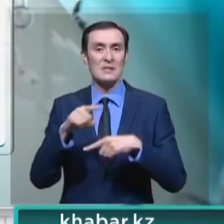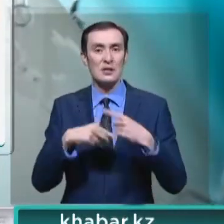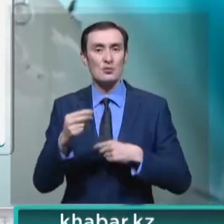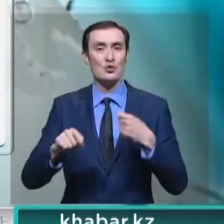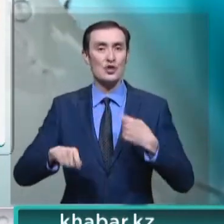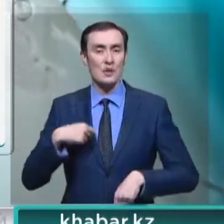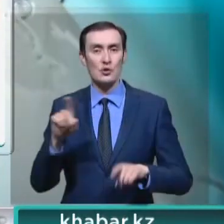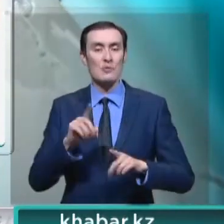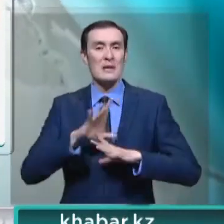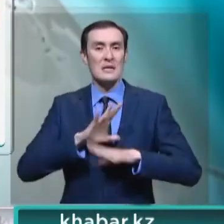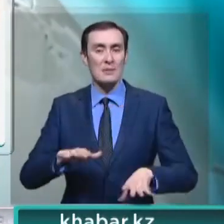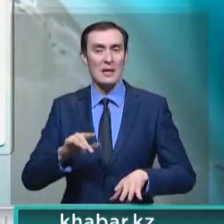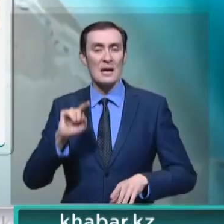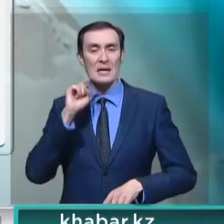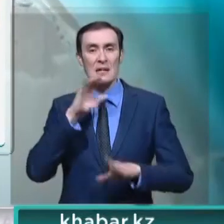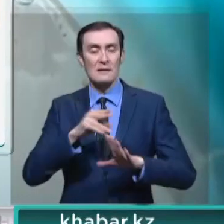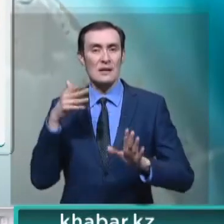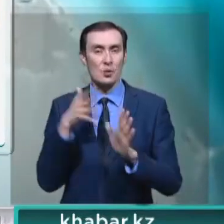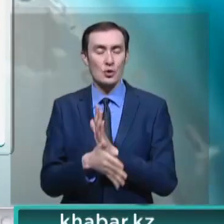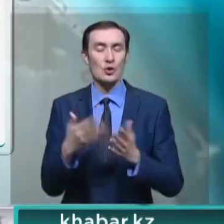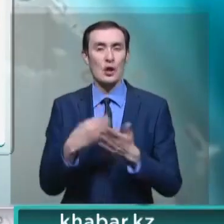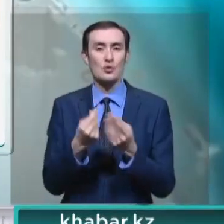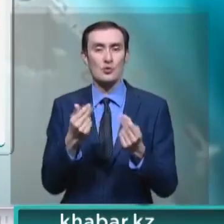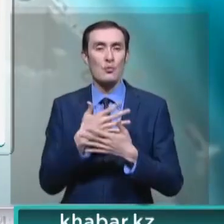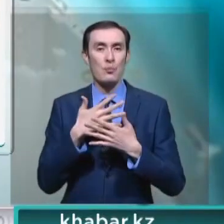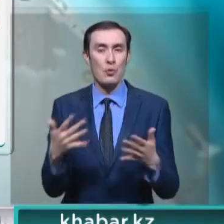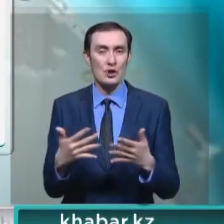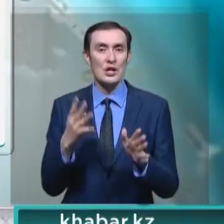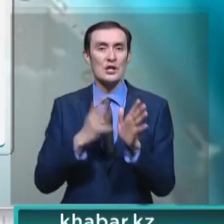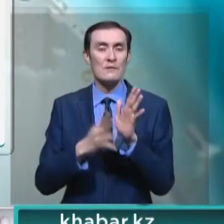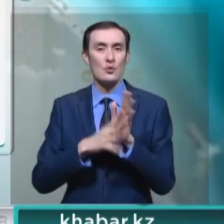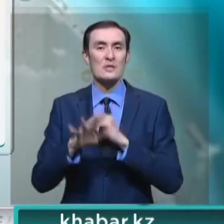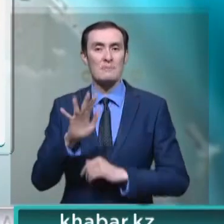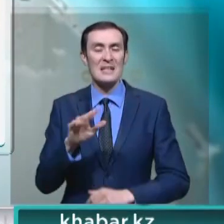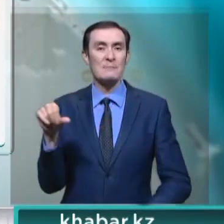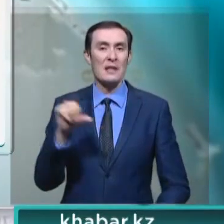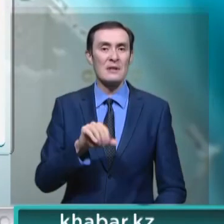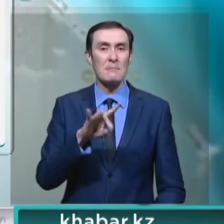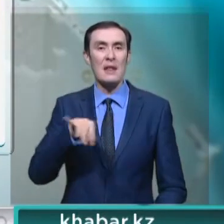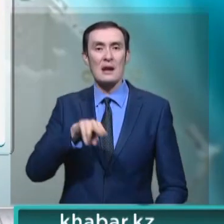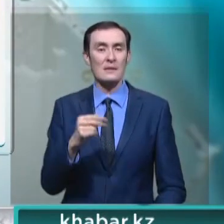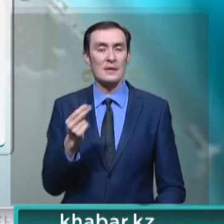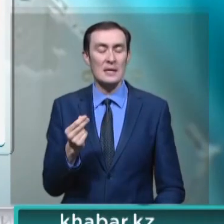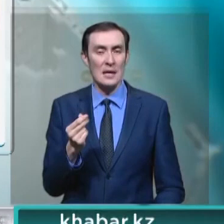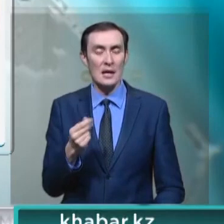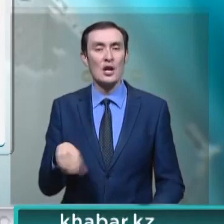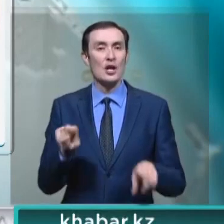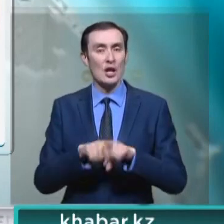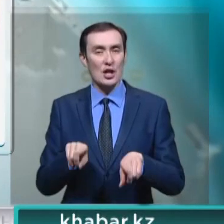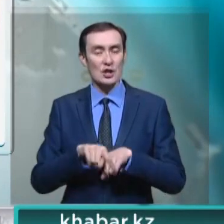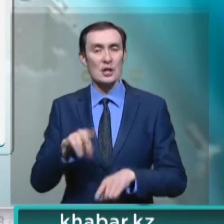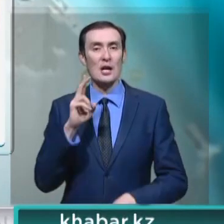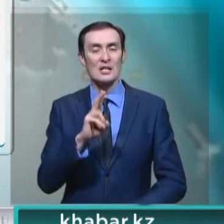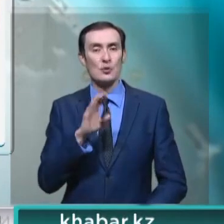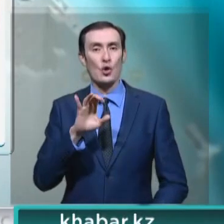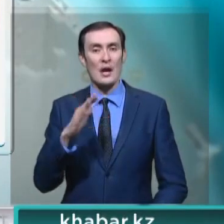и не допустить нерациональные расходы удалось на сумму, превышающую 95,5 миллиардов тенге. Вместе с тем,